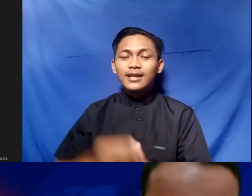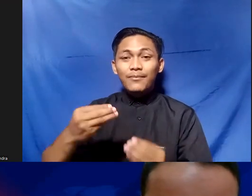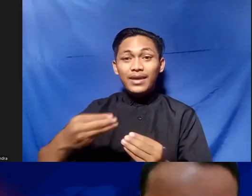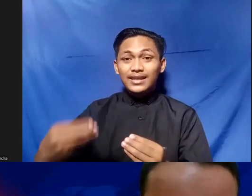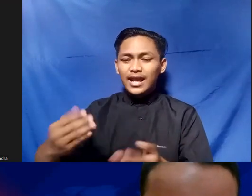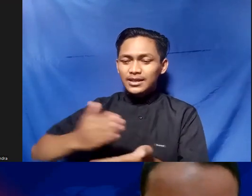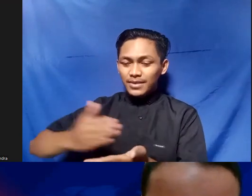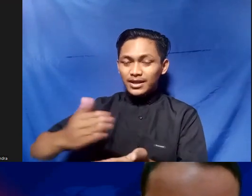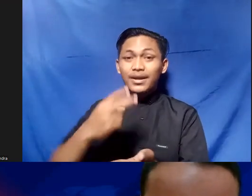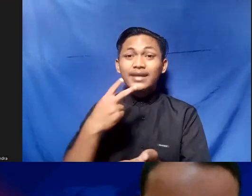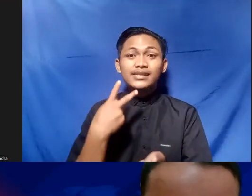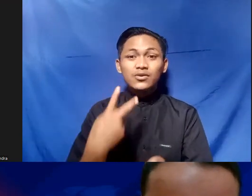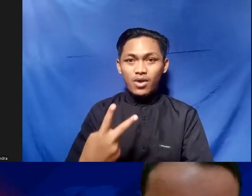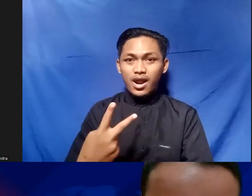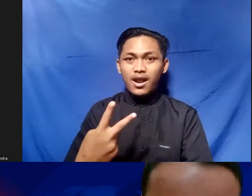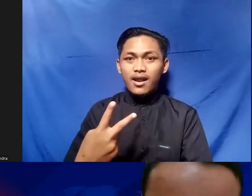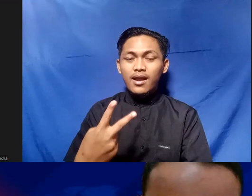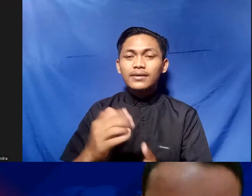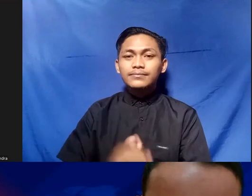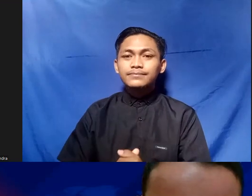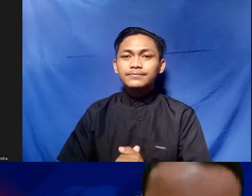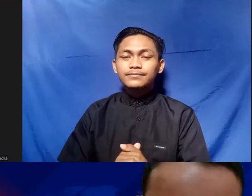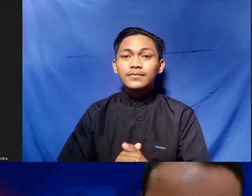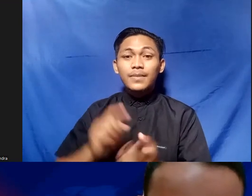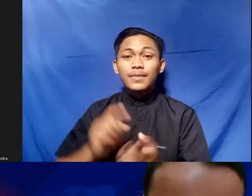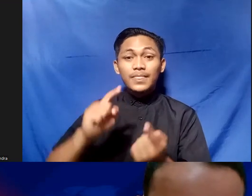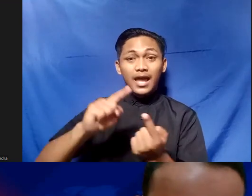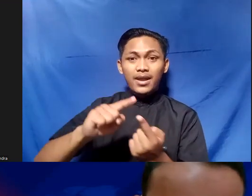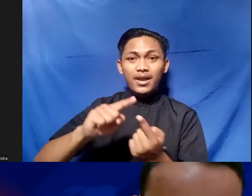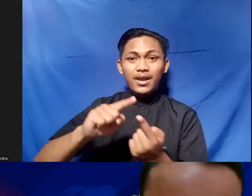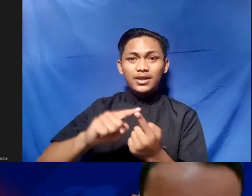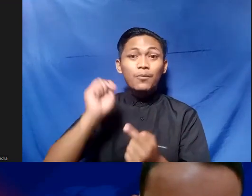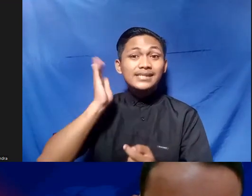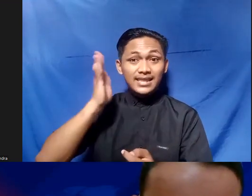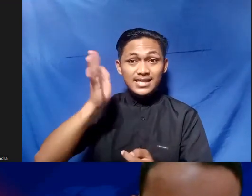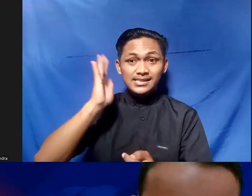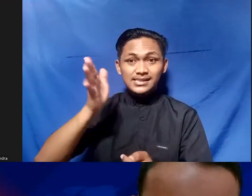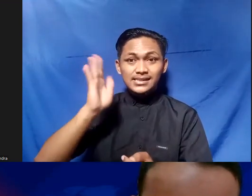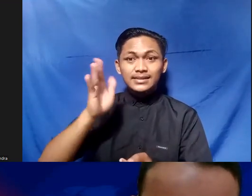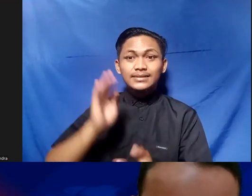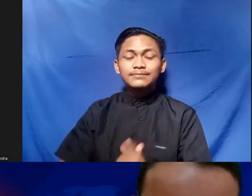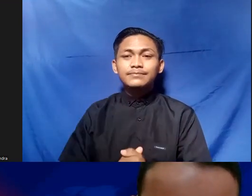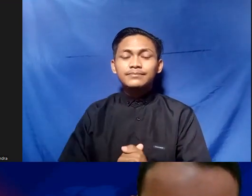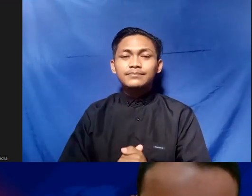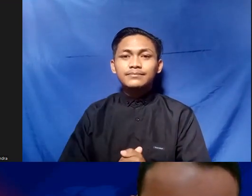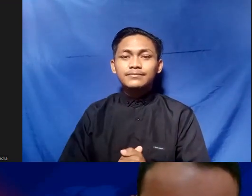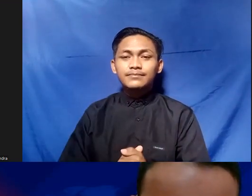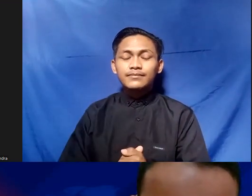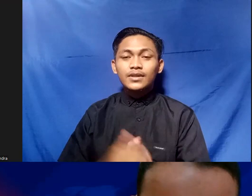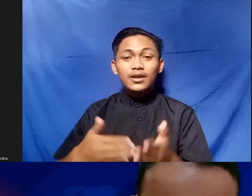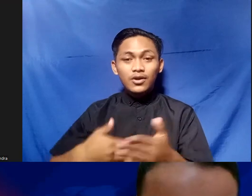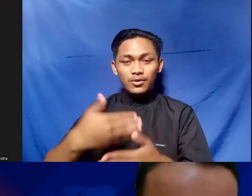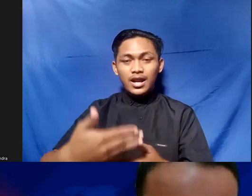menjadi dua sesi ya Yang pertama adalah presentasi dari Kak muhabib dan juga nanti ada praktek juga dari Kak adilfia sebelumnya